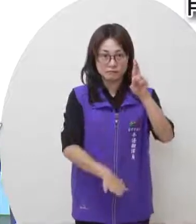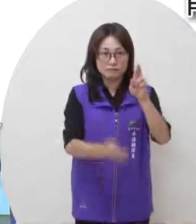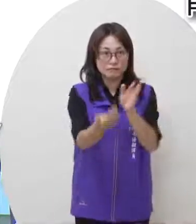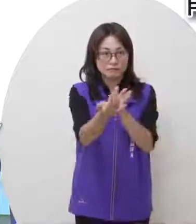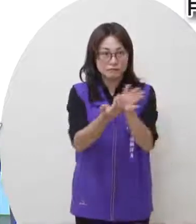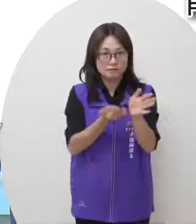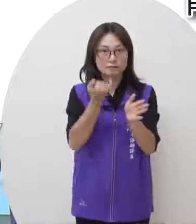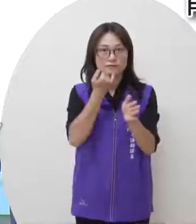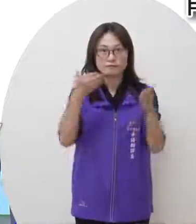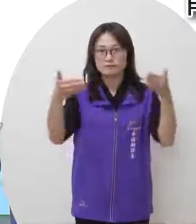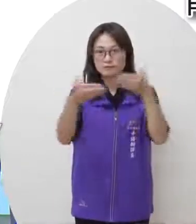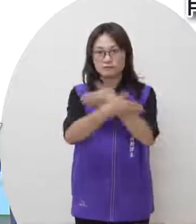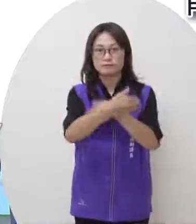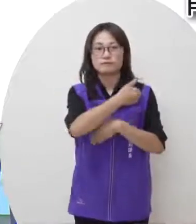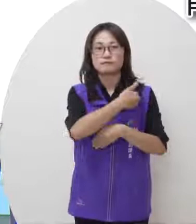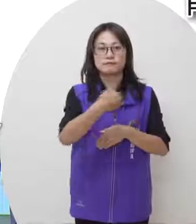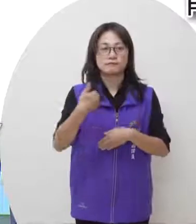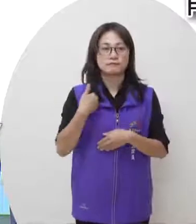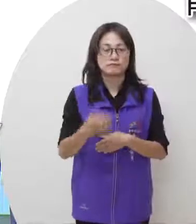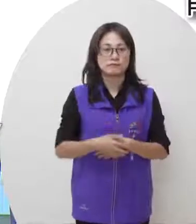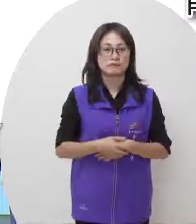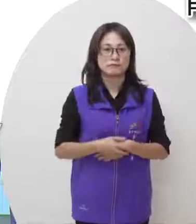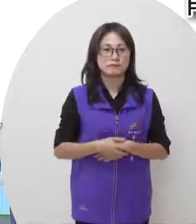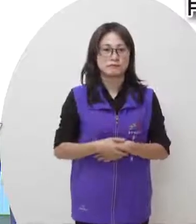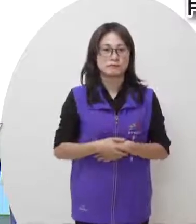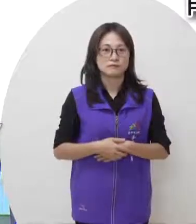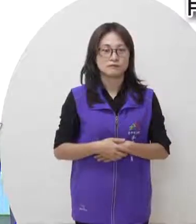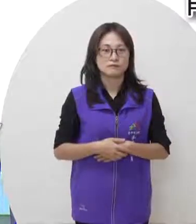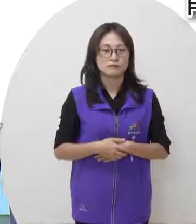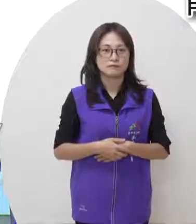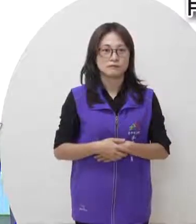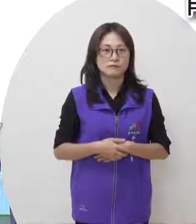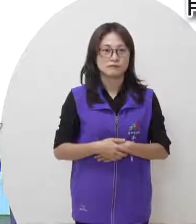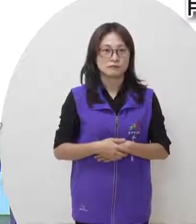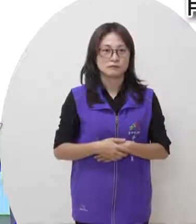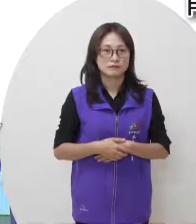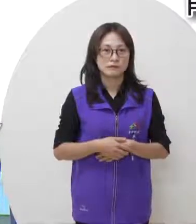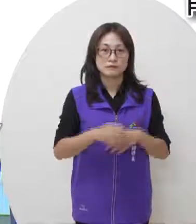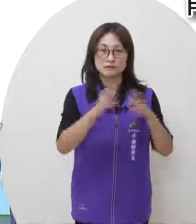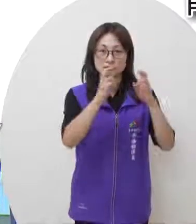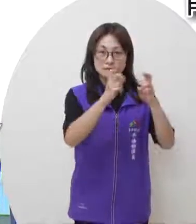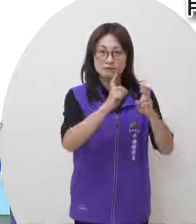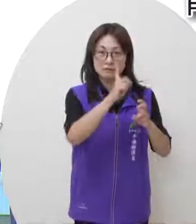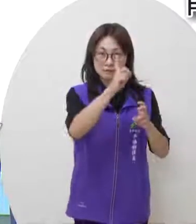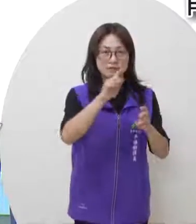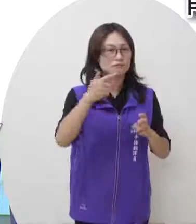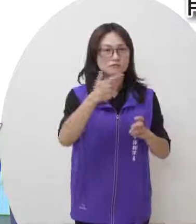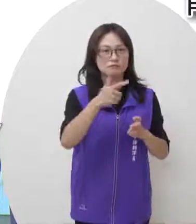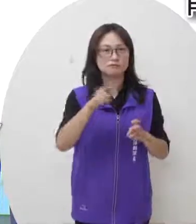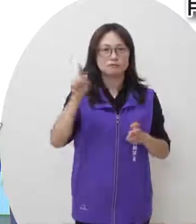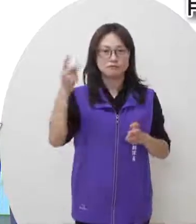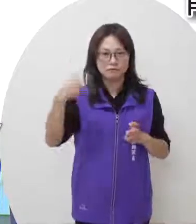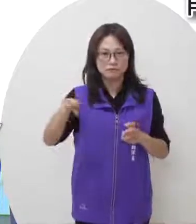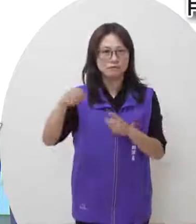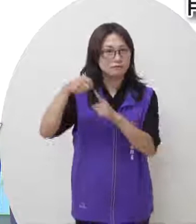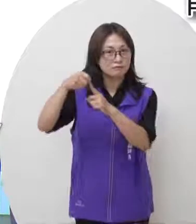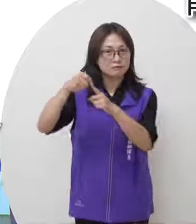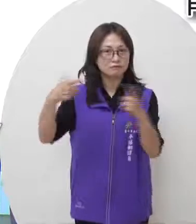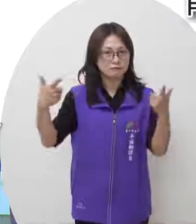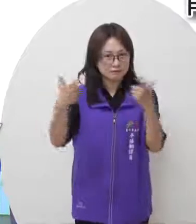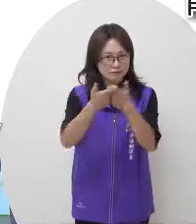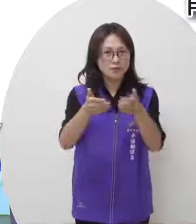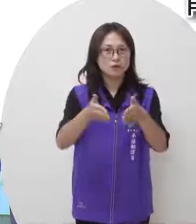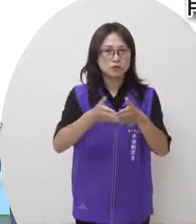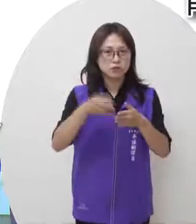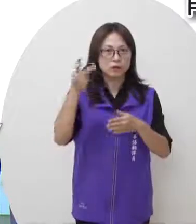通车，通车之后面对的不只是捷运只是一条线哦，怎么样公车可以跟它搭配，台铁铁路高架